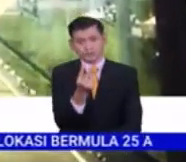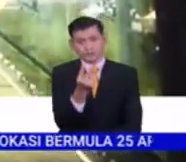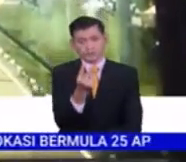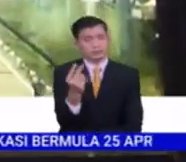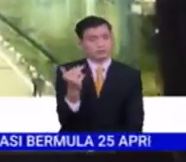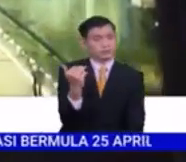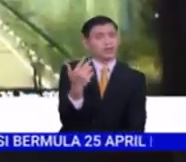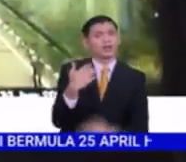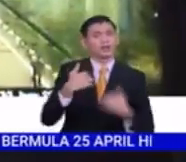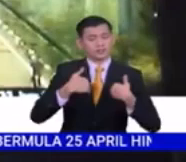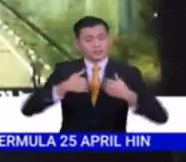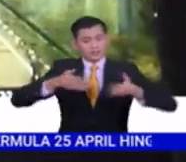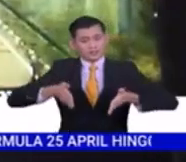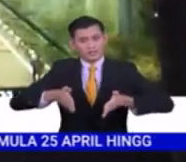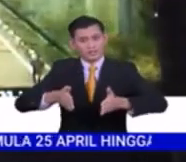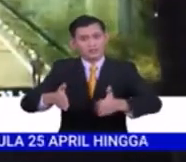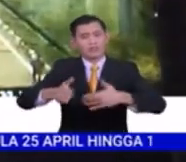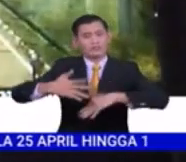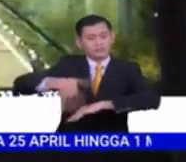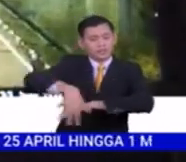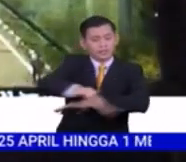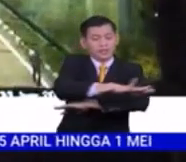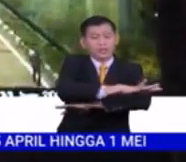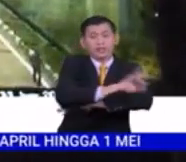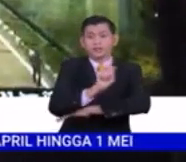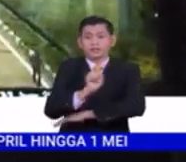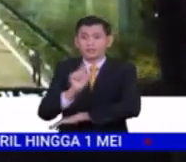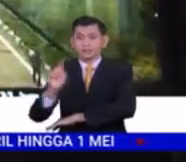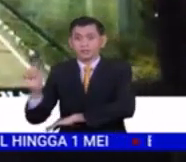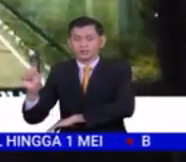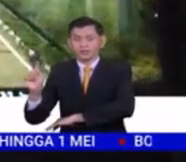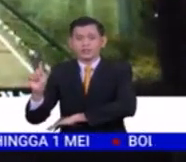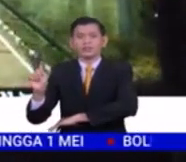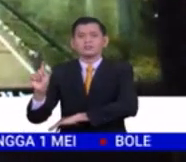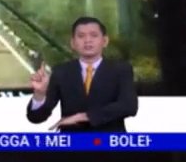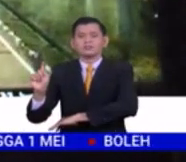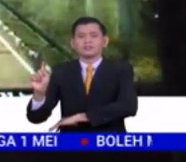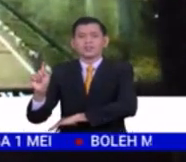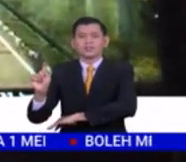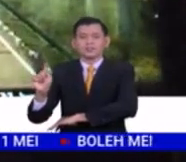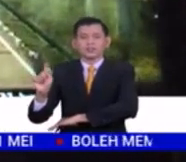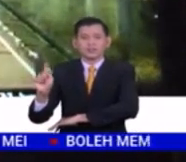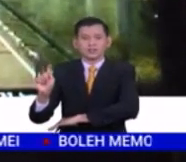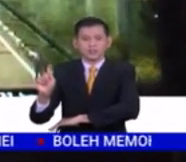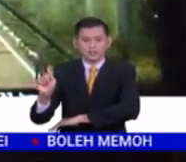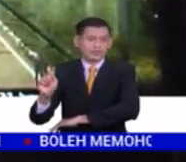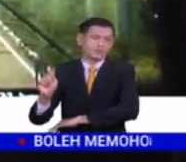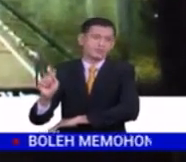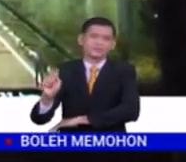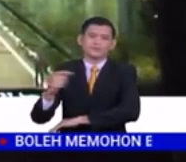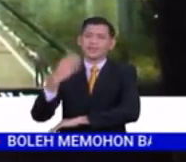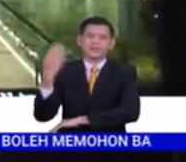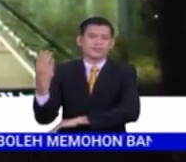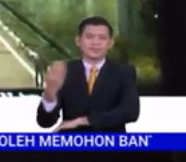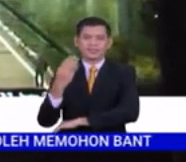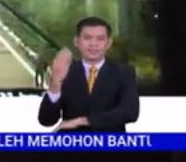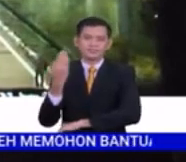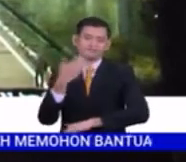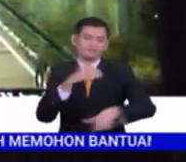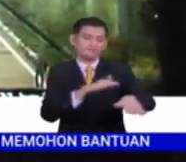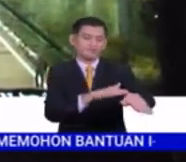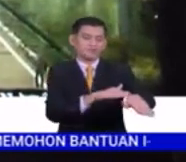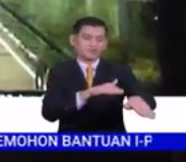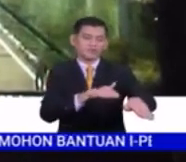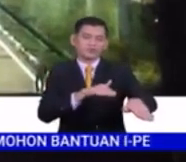yaitu lebih Raya Pantai Timur yang sudah semestinya kekal menjuarai kesesakan lalulintas ya